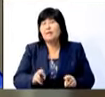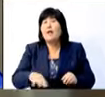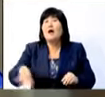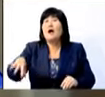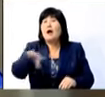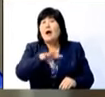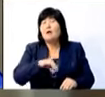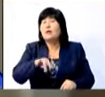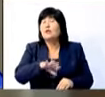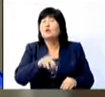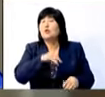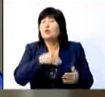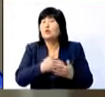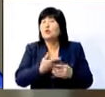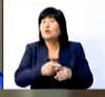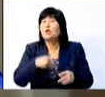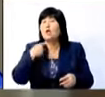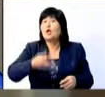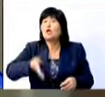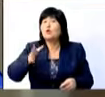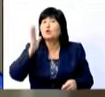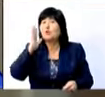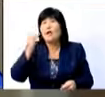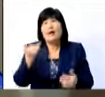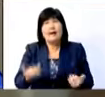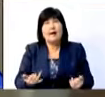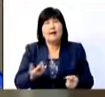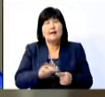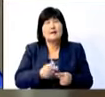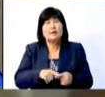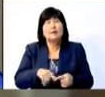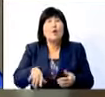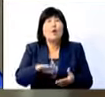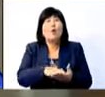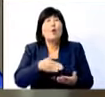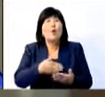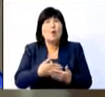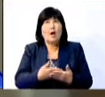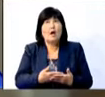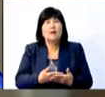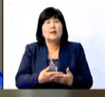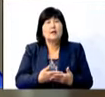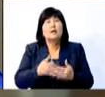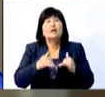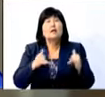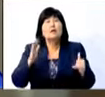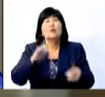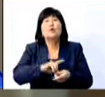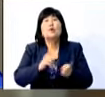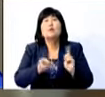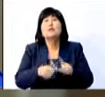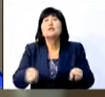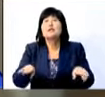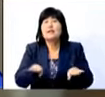аймақта, региондарда жұмыс жасауы туралы сөз болады. Сонымен қатар, қазіргі қоғамның дағы болып жатқан өзгерістеріне